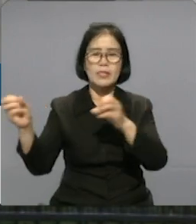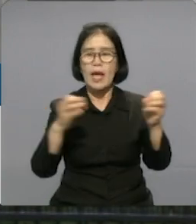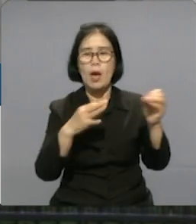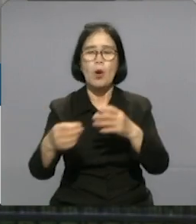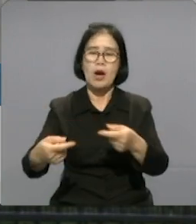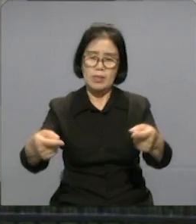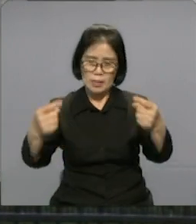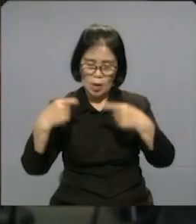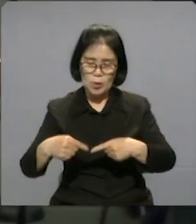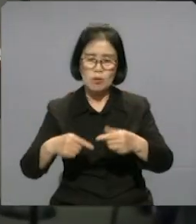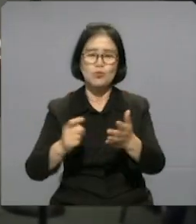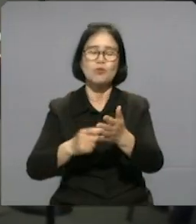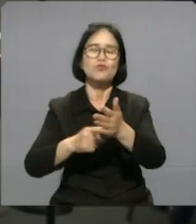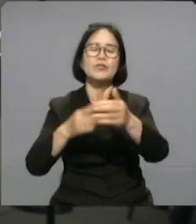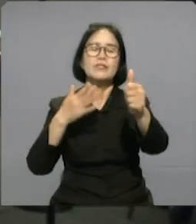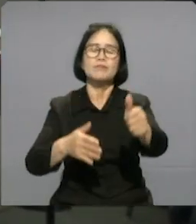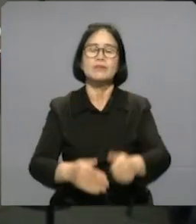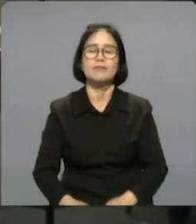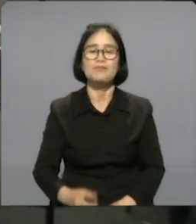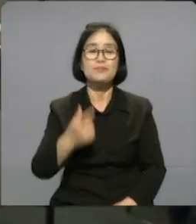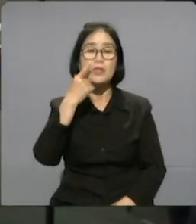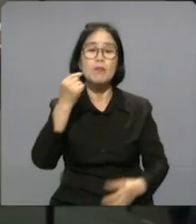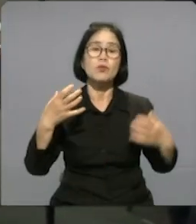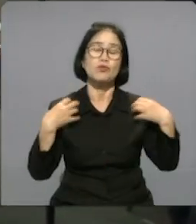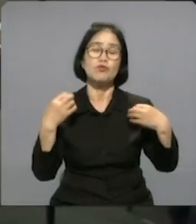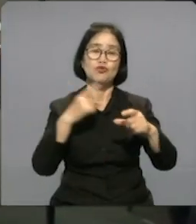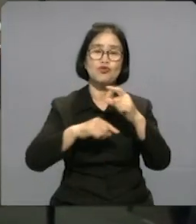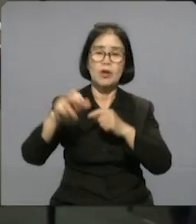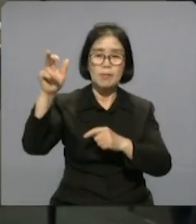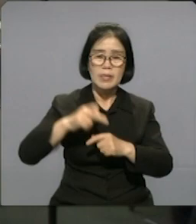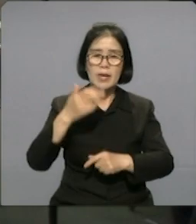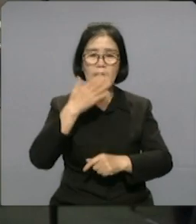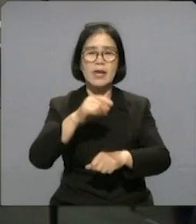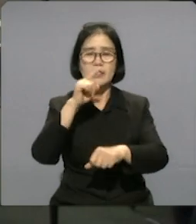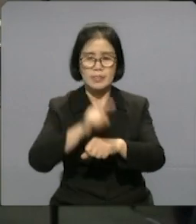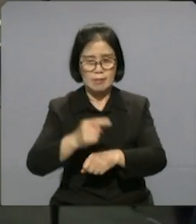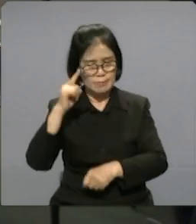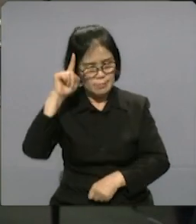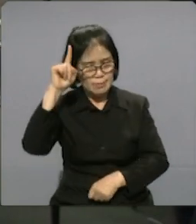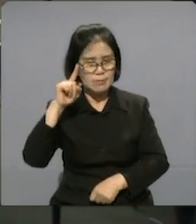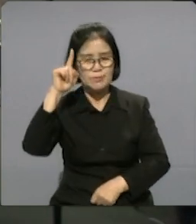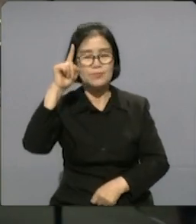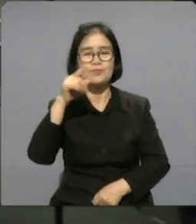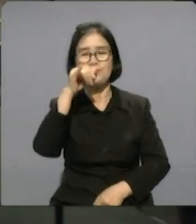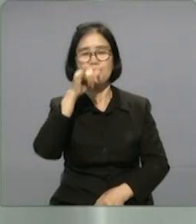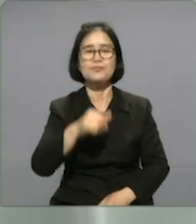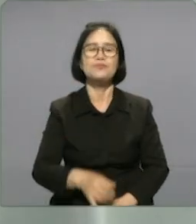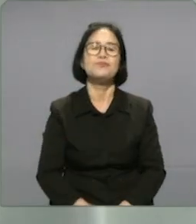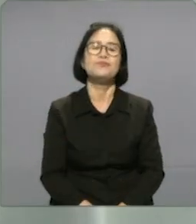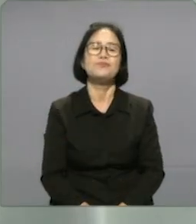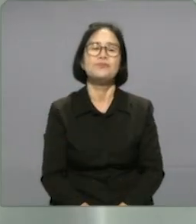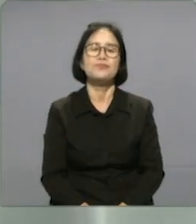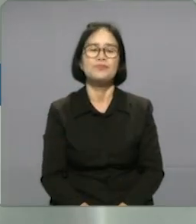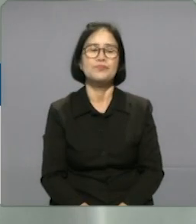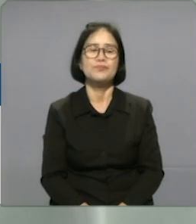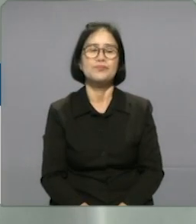부피를 촉구했습니다 일본 정부는 추가 발사 가능성에 촉각을 곤두세우고 있습니다